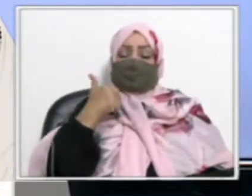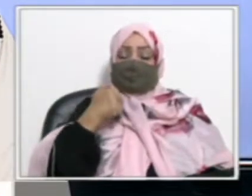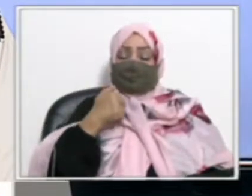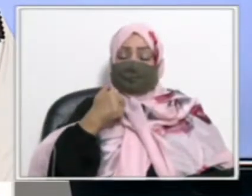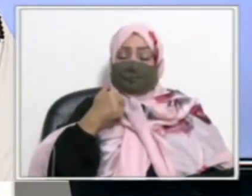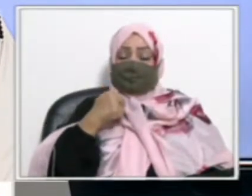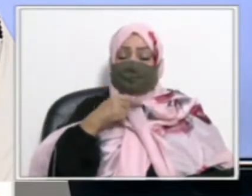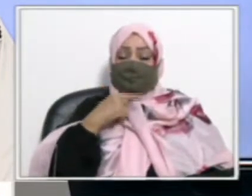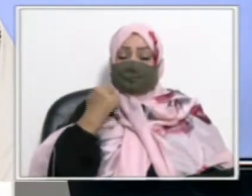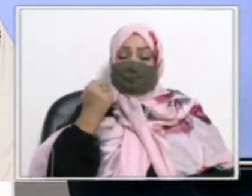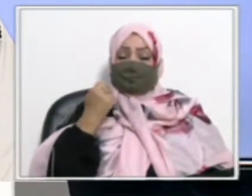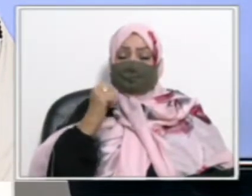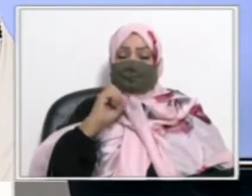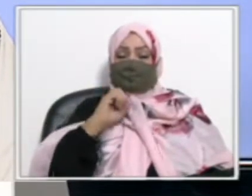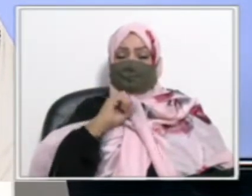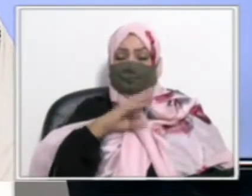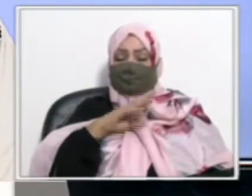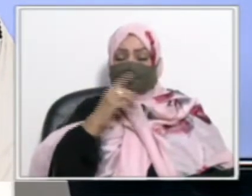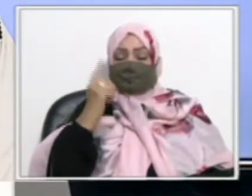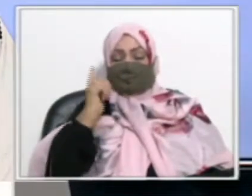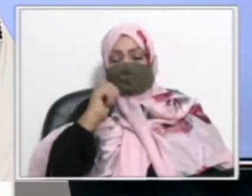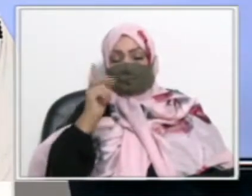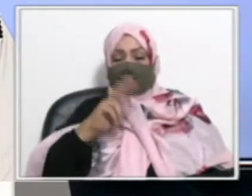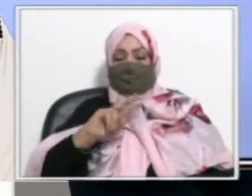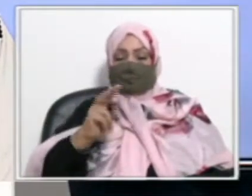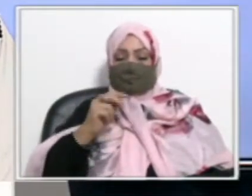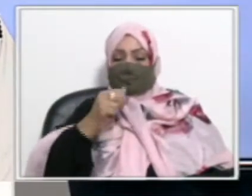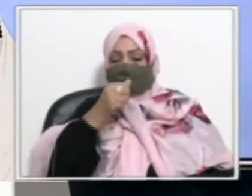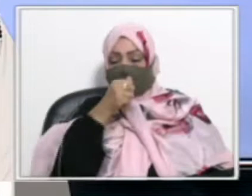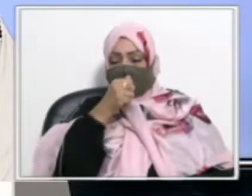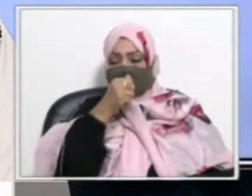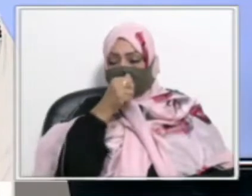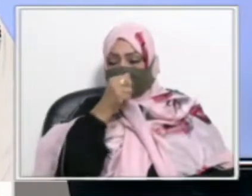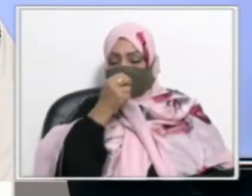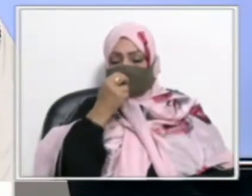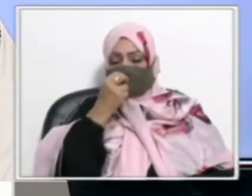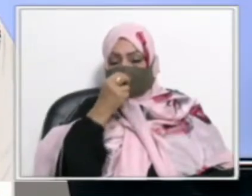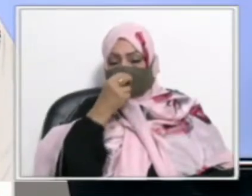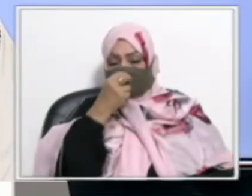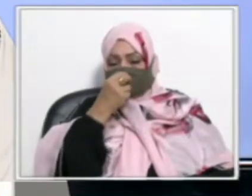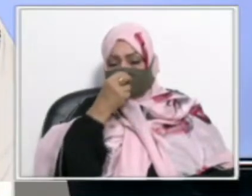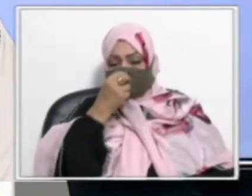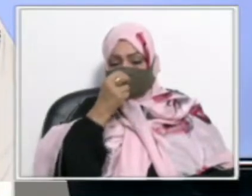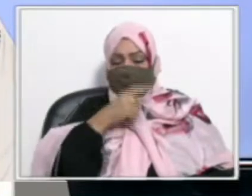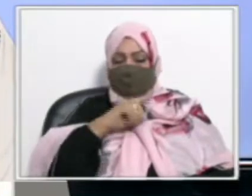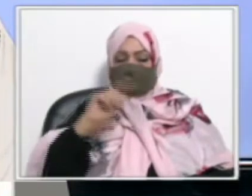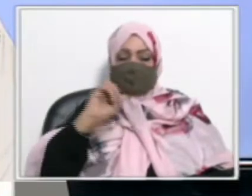الأخبثين، فإن كان لا يضره فالأفضل أنه لا يدخل إلى دورة الخلاء